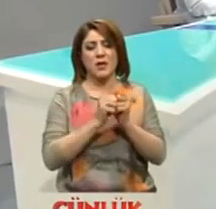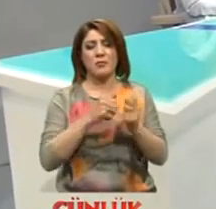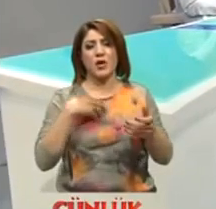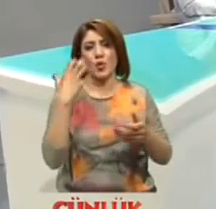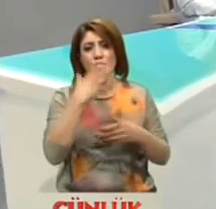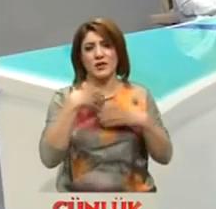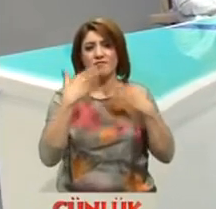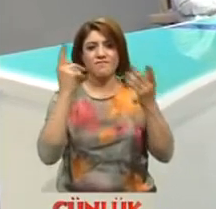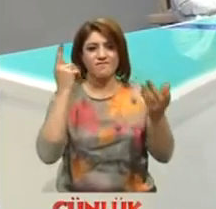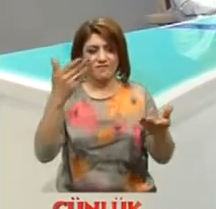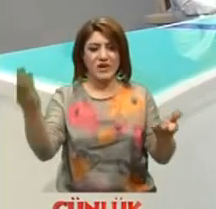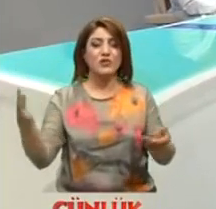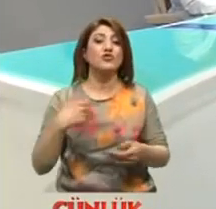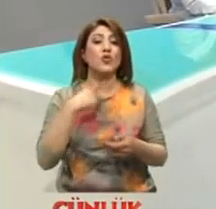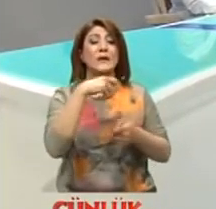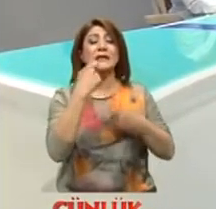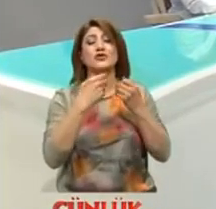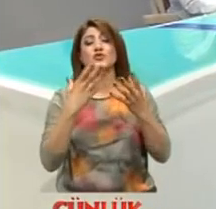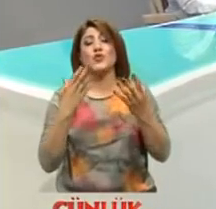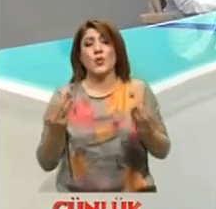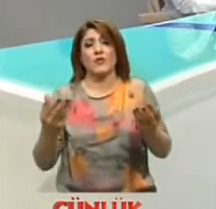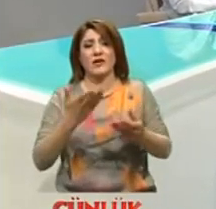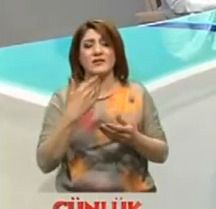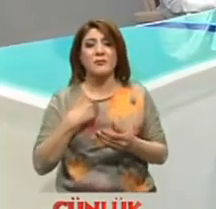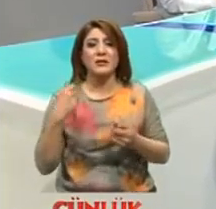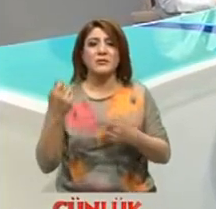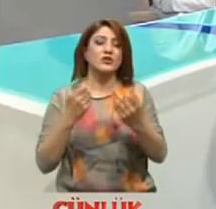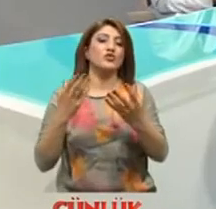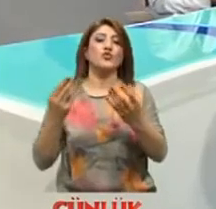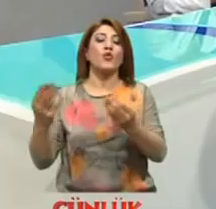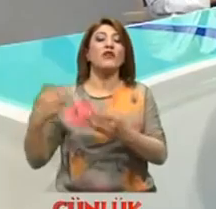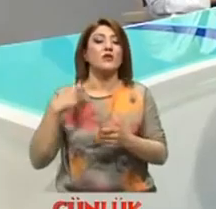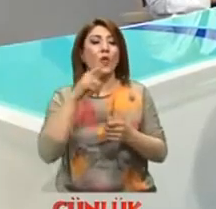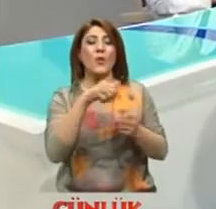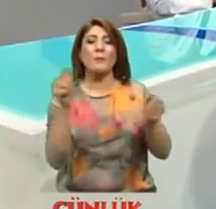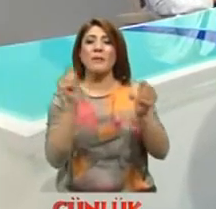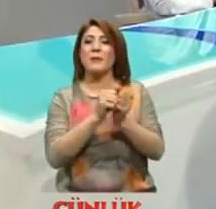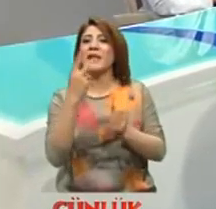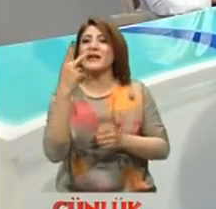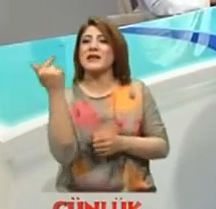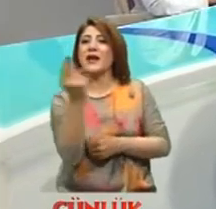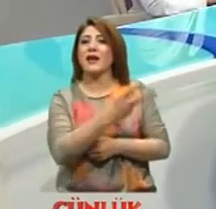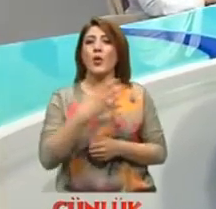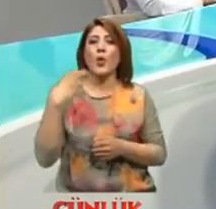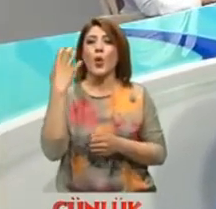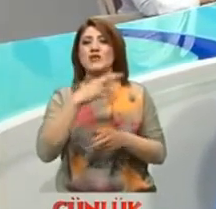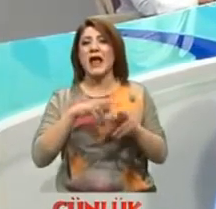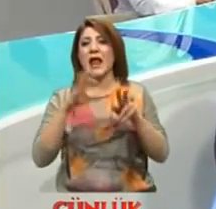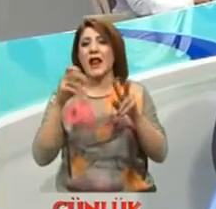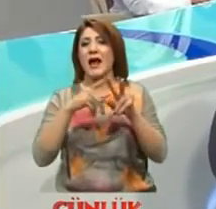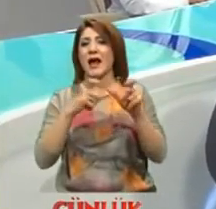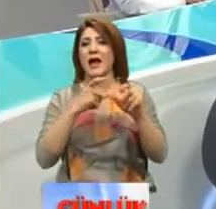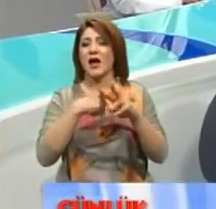iş programları, benim de çok yoğun. Onlarla iki tane konser veriyorum. İki tane de 45'lik konseri